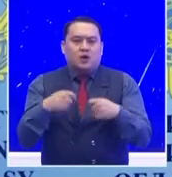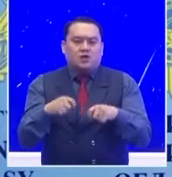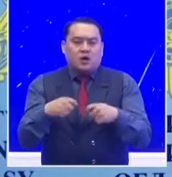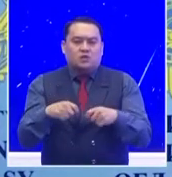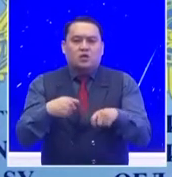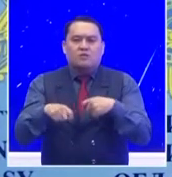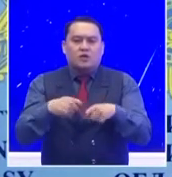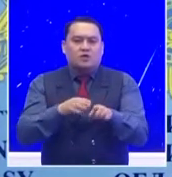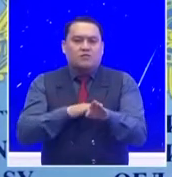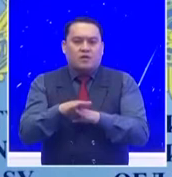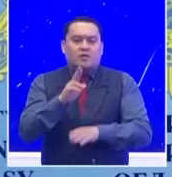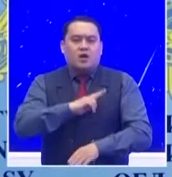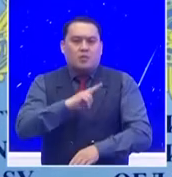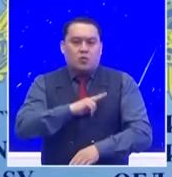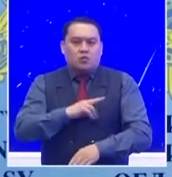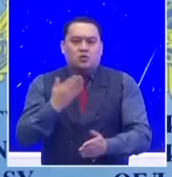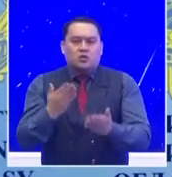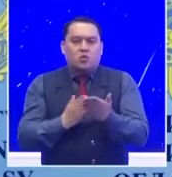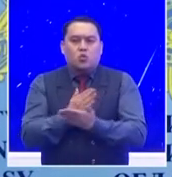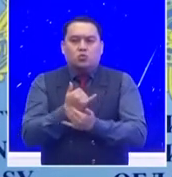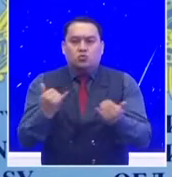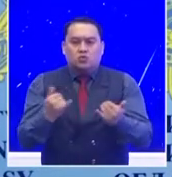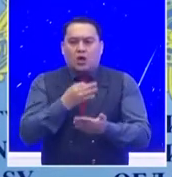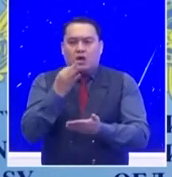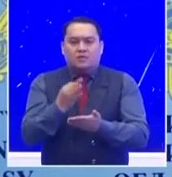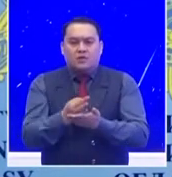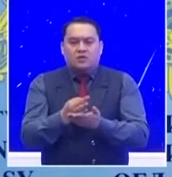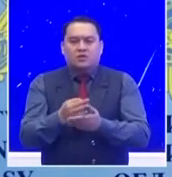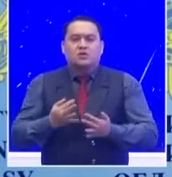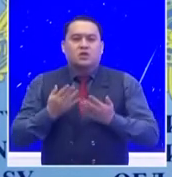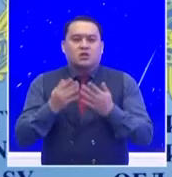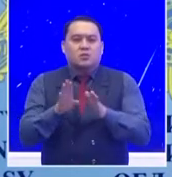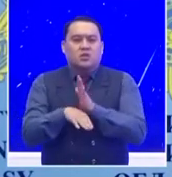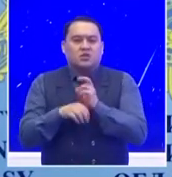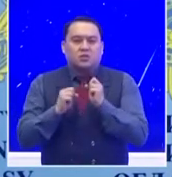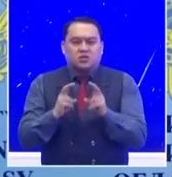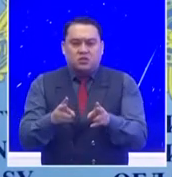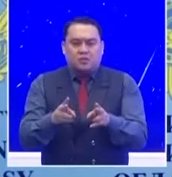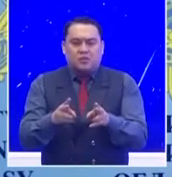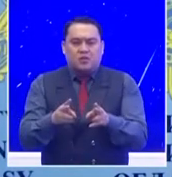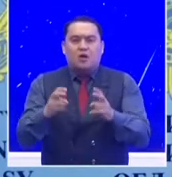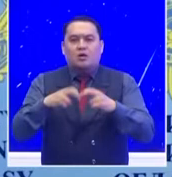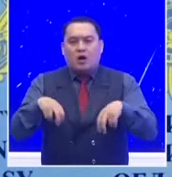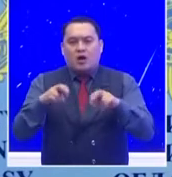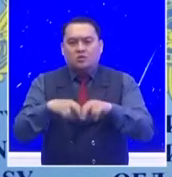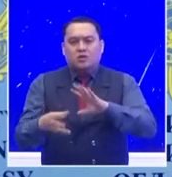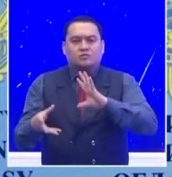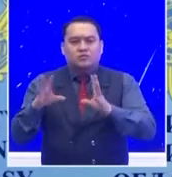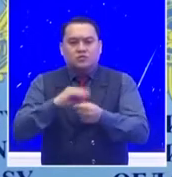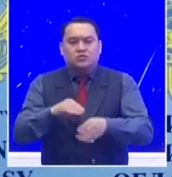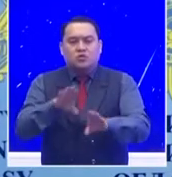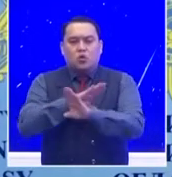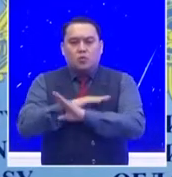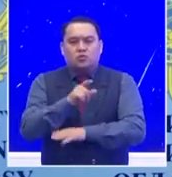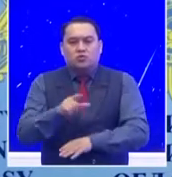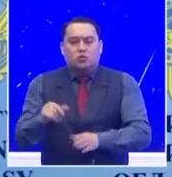товаров, выполнение работ, либо оказание услуг, не отвечающих требованиям безопасности. В ходе расследования все обстоятельства гибели